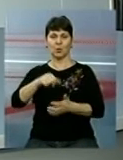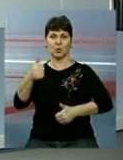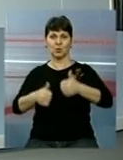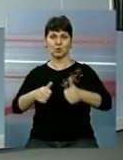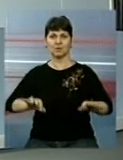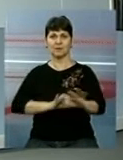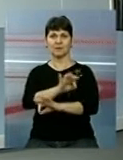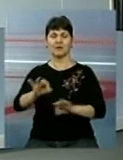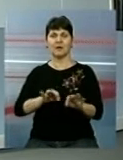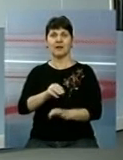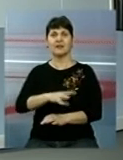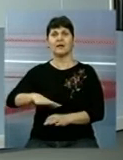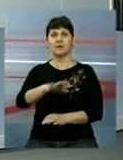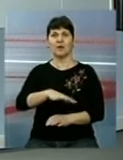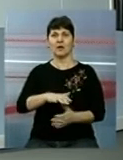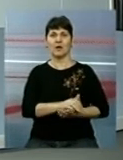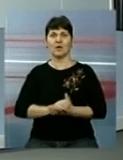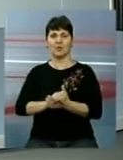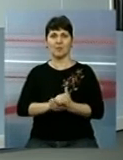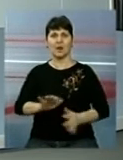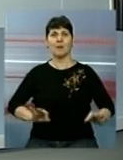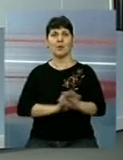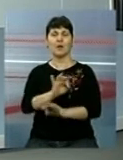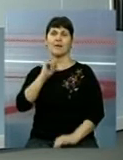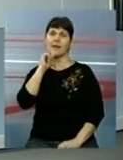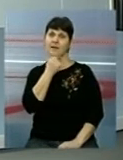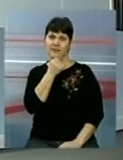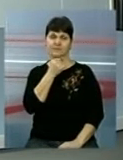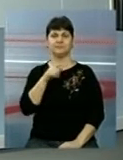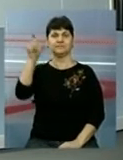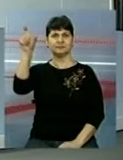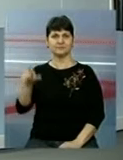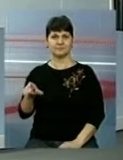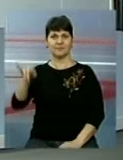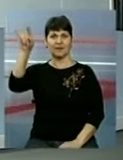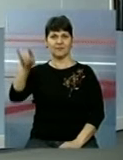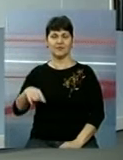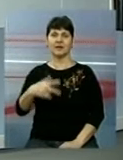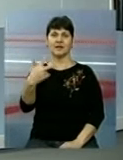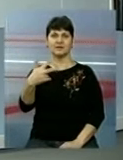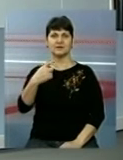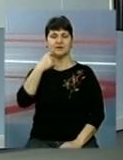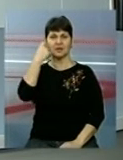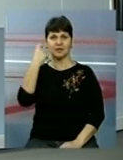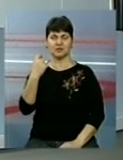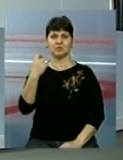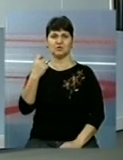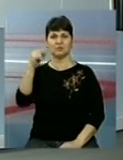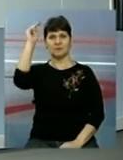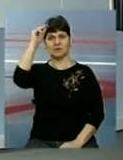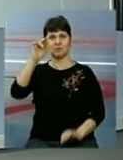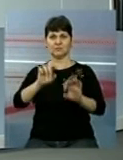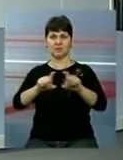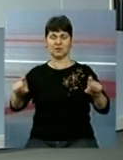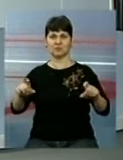розвитку територіальних громад. Проєкт «Енергозберігаючі вікна» до 30-річного ювілею школи розробив колектив закладу.